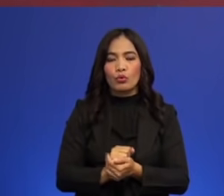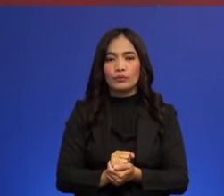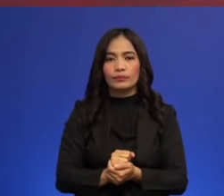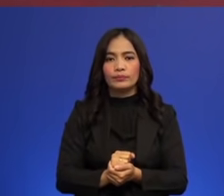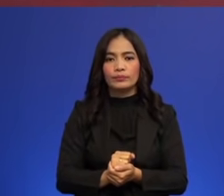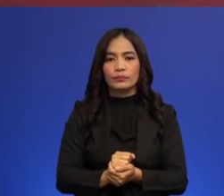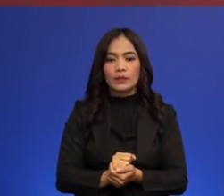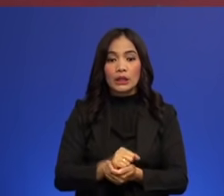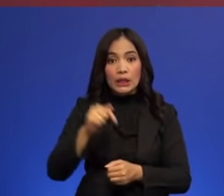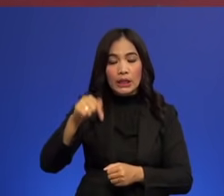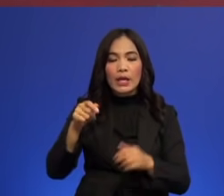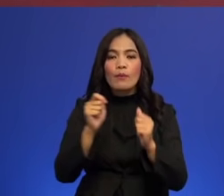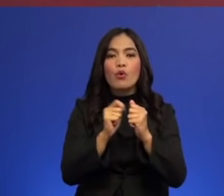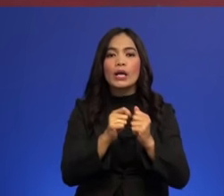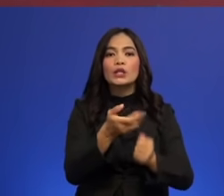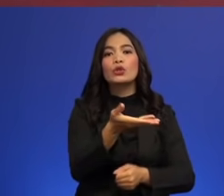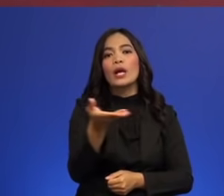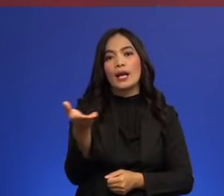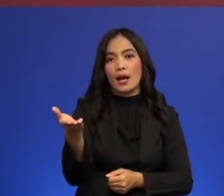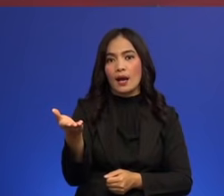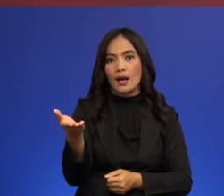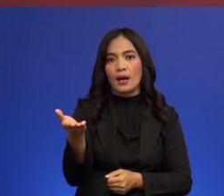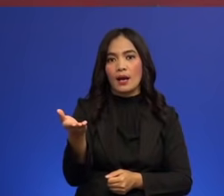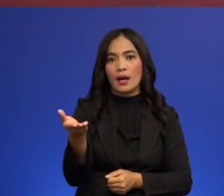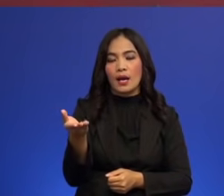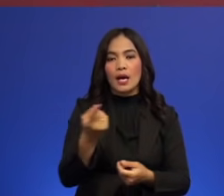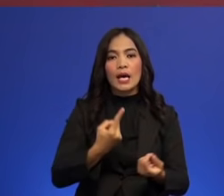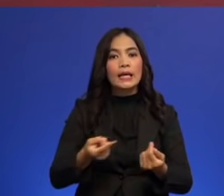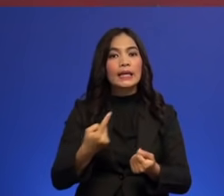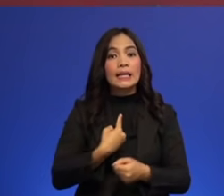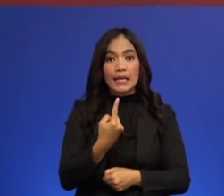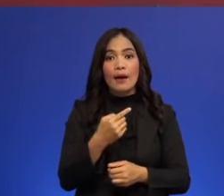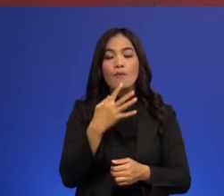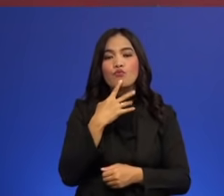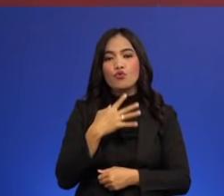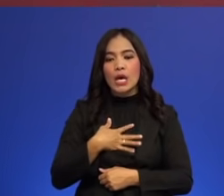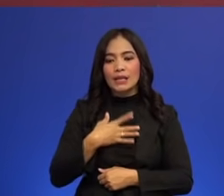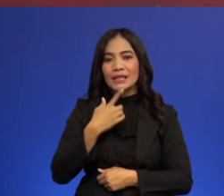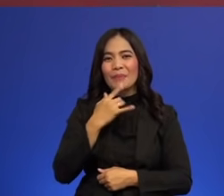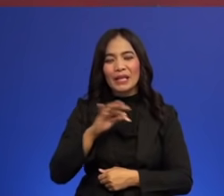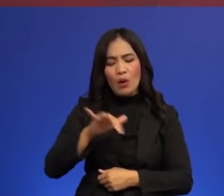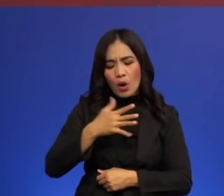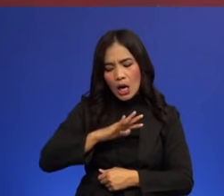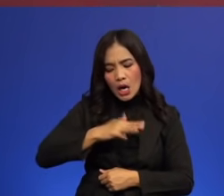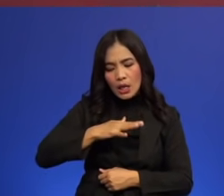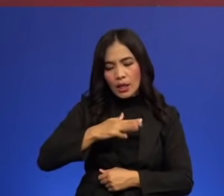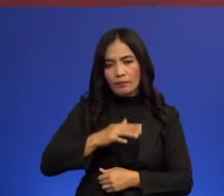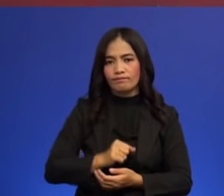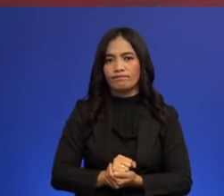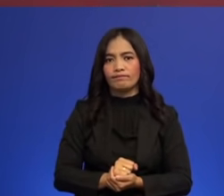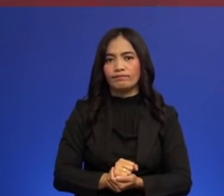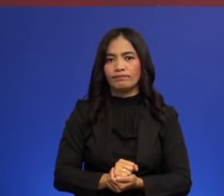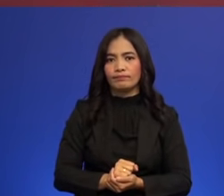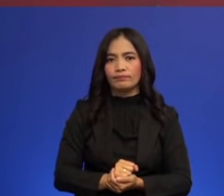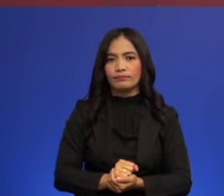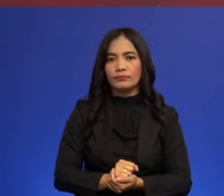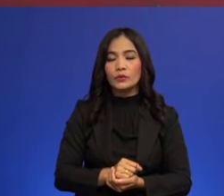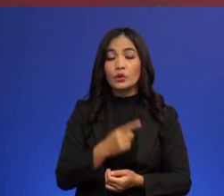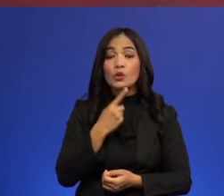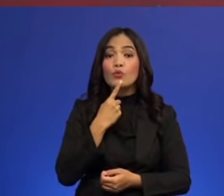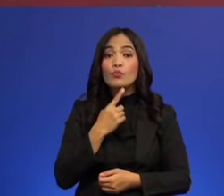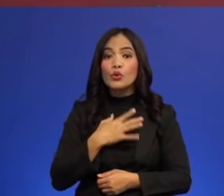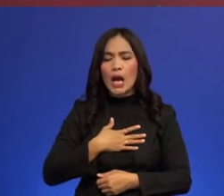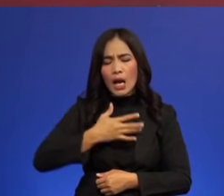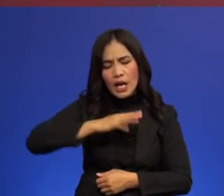ini akan membuat, saudaraku, kita memiliki kegentaran. Ya.